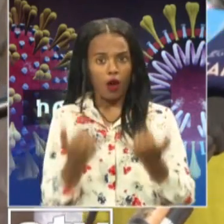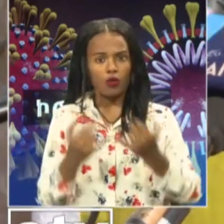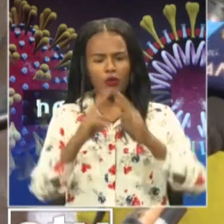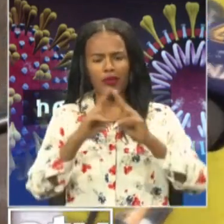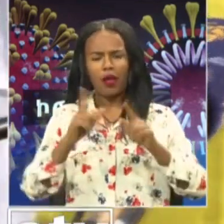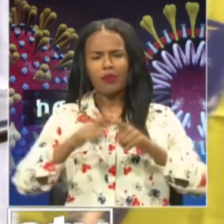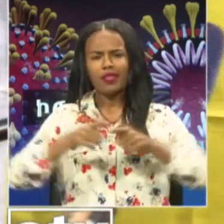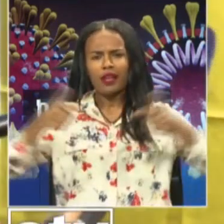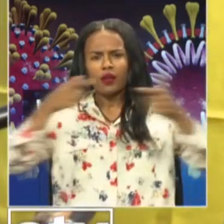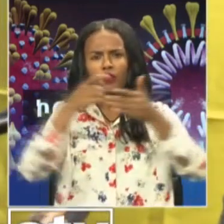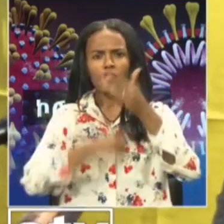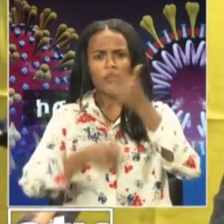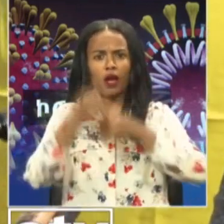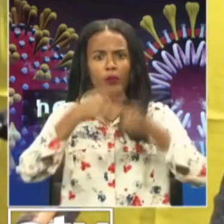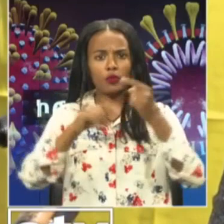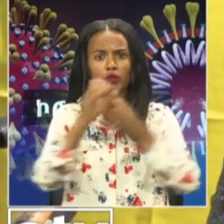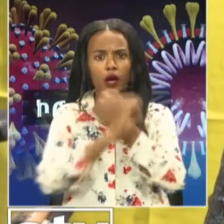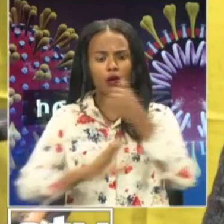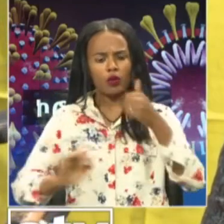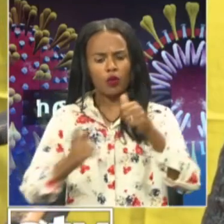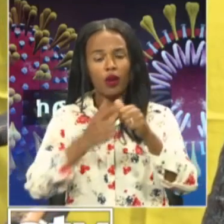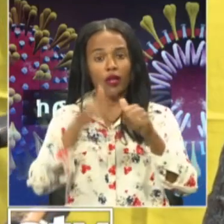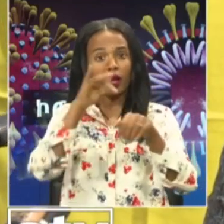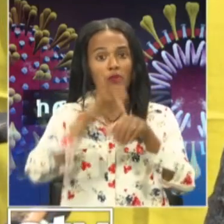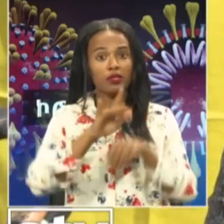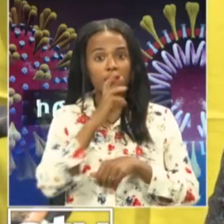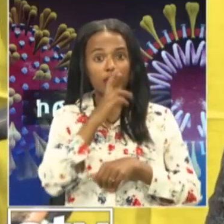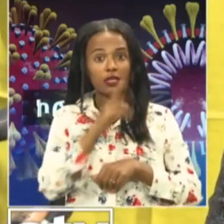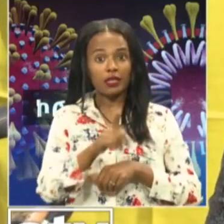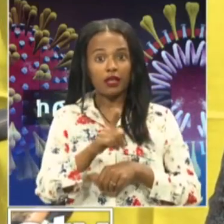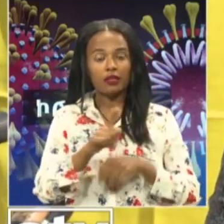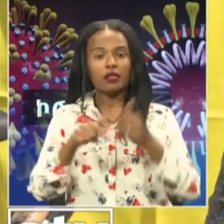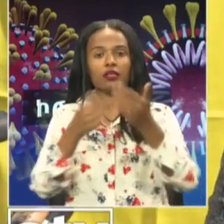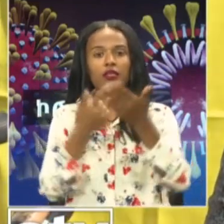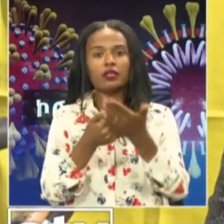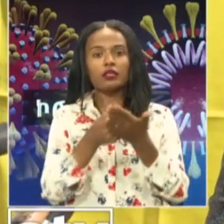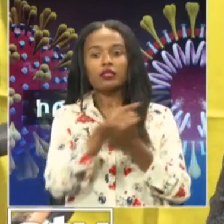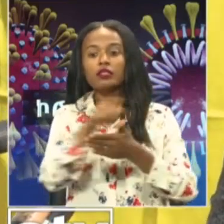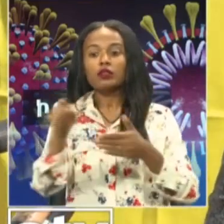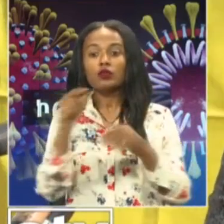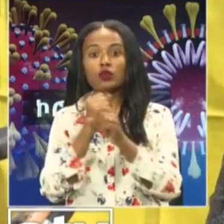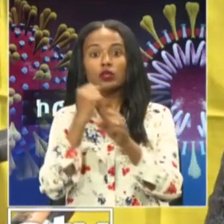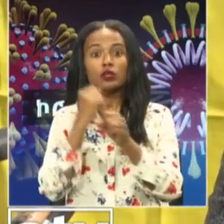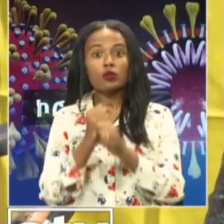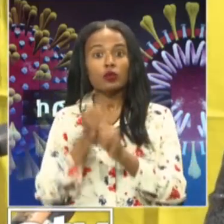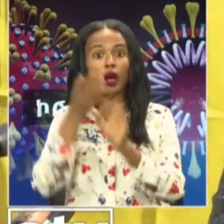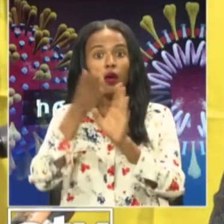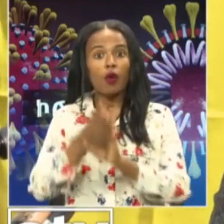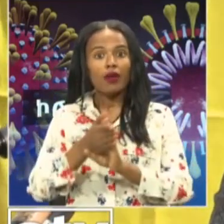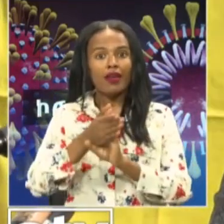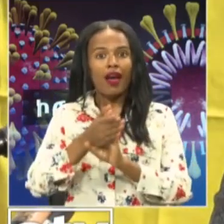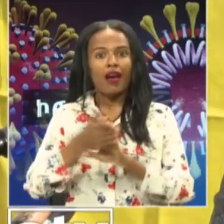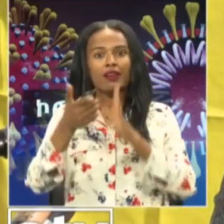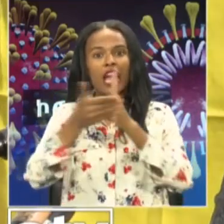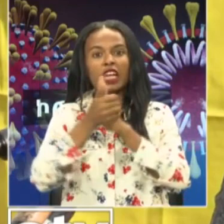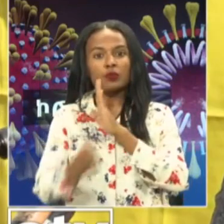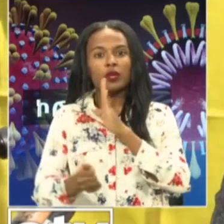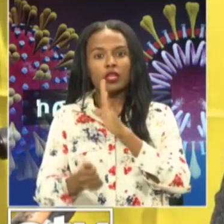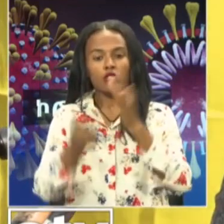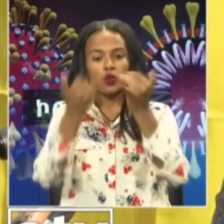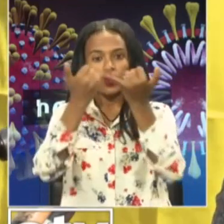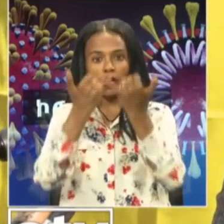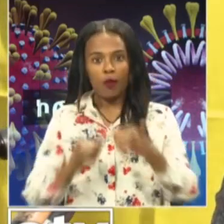በጣም ትልቅ ውጤት ካመጡት ሀገሮች ዋነኛ የምትጠቀሰው ነች። ስለዚህ እነሱ ከሰሩት ስራ አኳያ ኤክስፐርቲዛቸውን